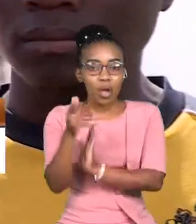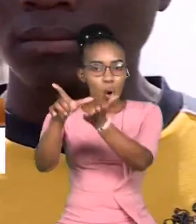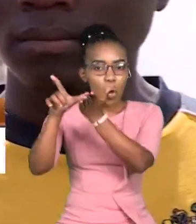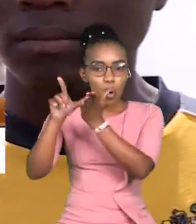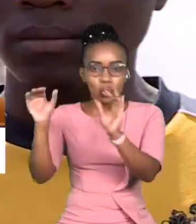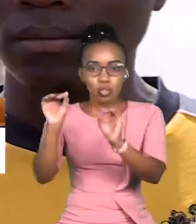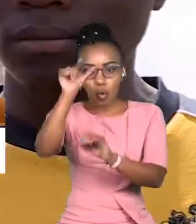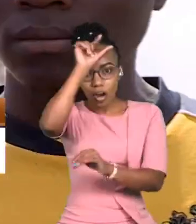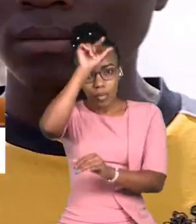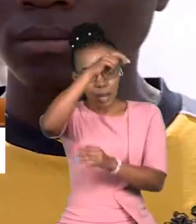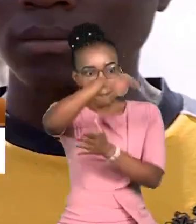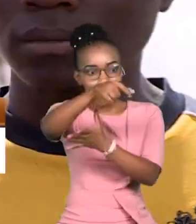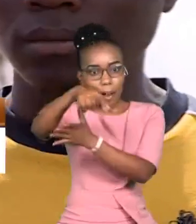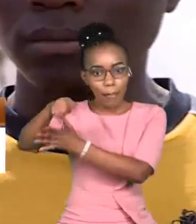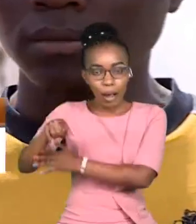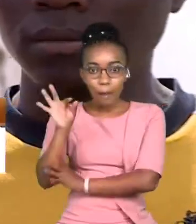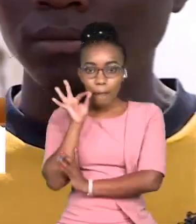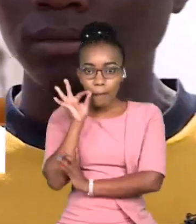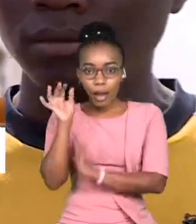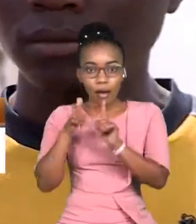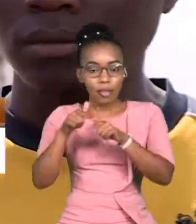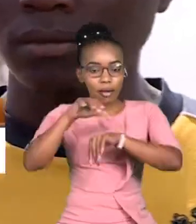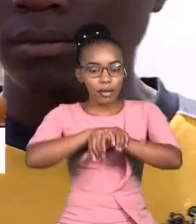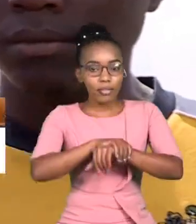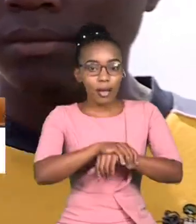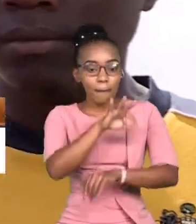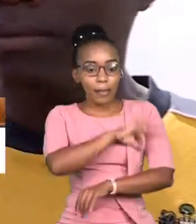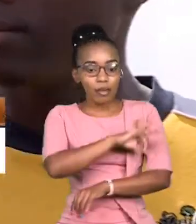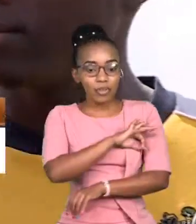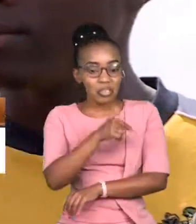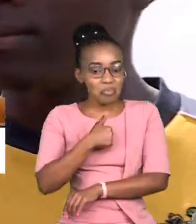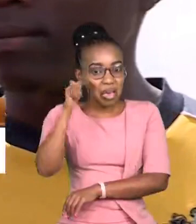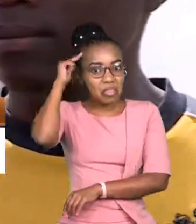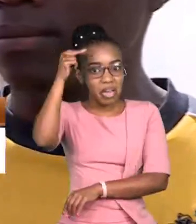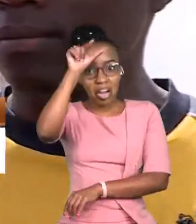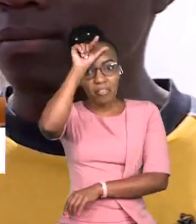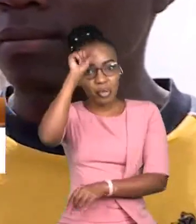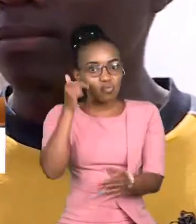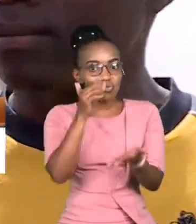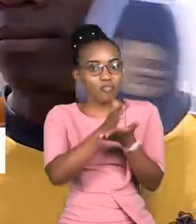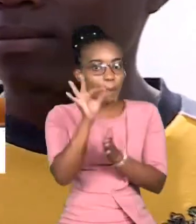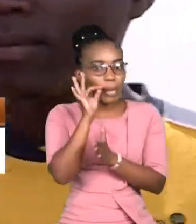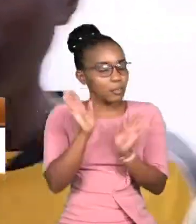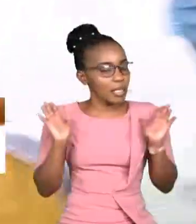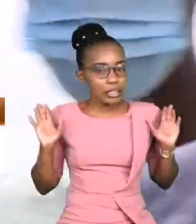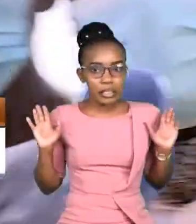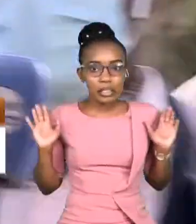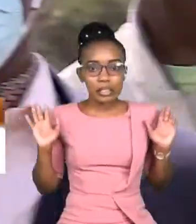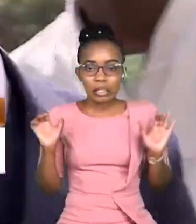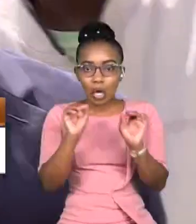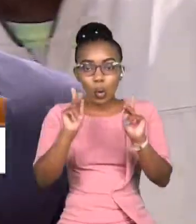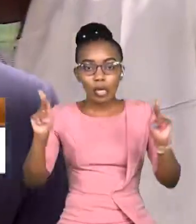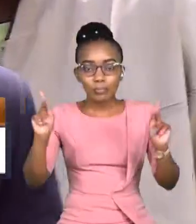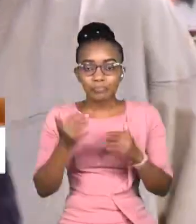si wapande tu hiyo bangi tu kutukua tunapata do, unacheki. Mimi naweza sema kwangu gava ipitishe bangi hivyo tu. Hayo